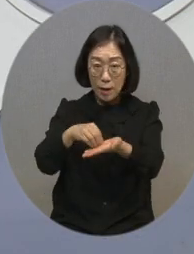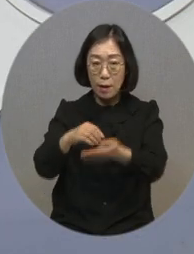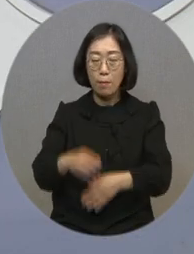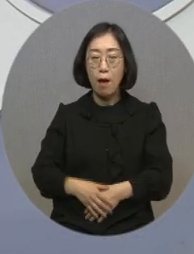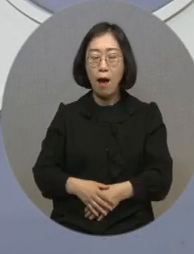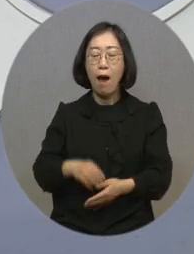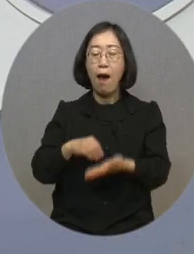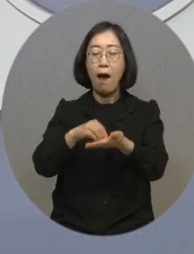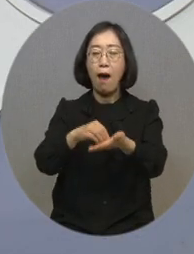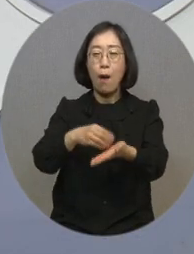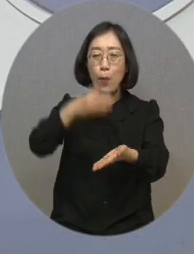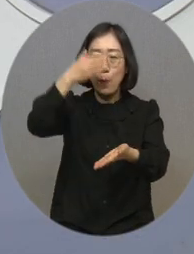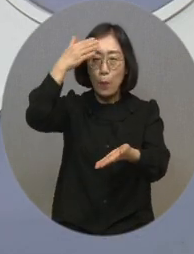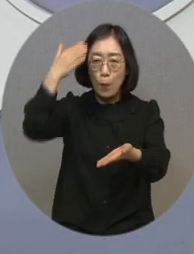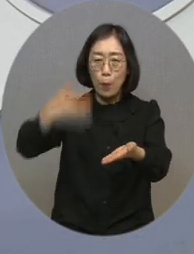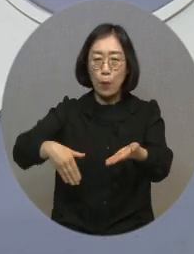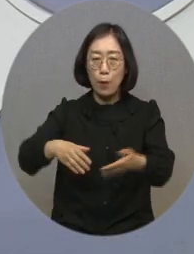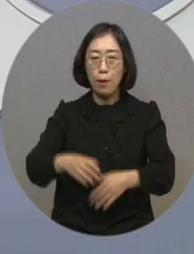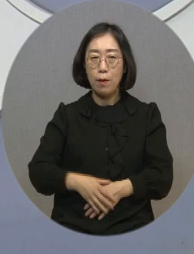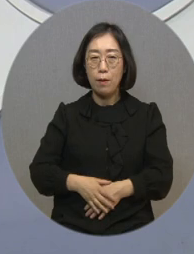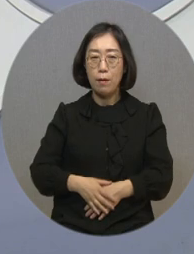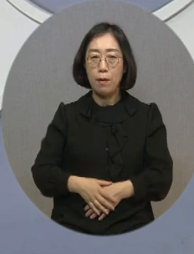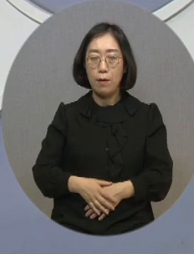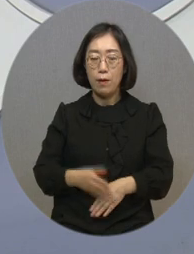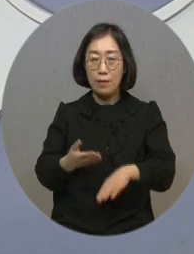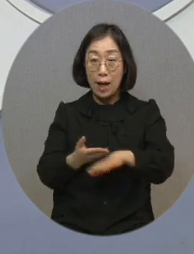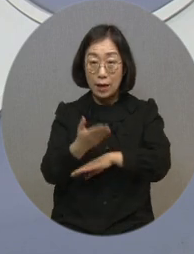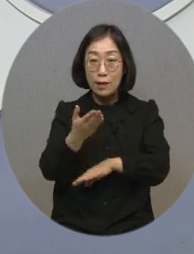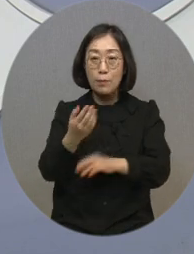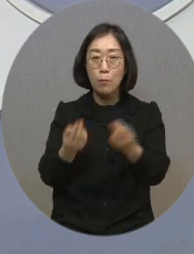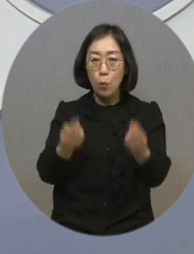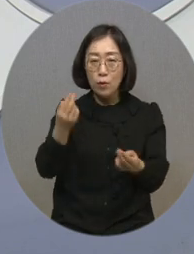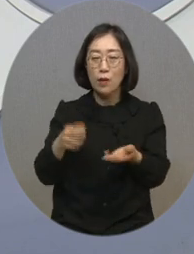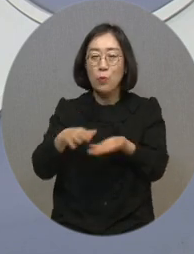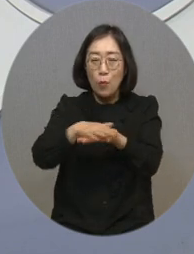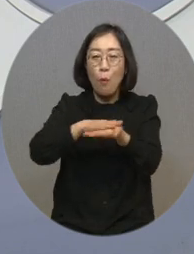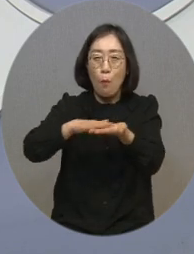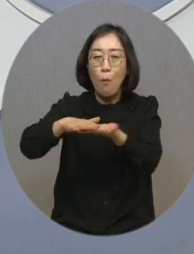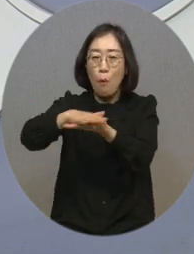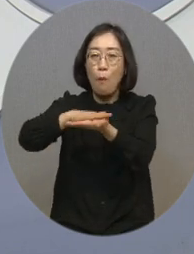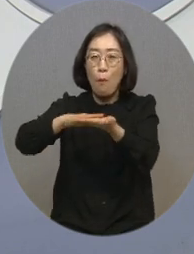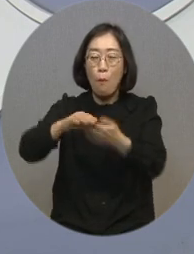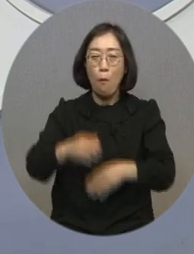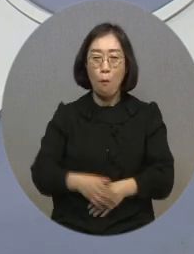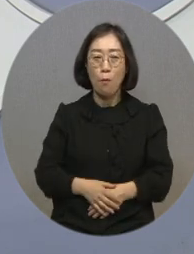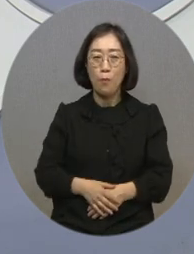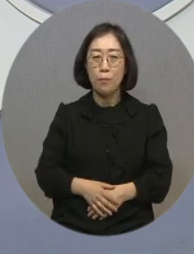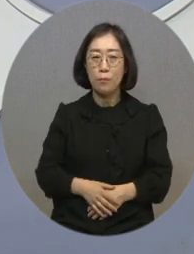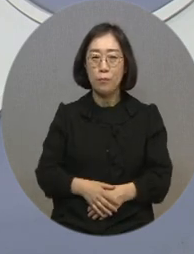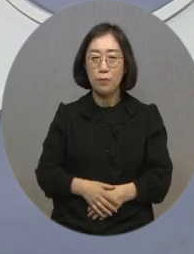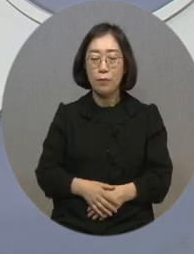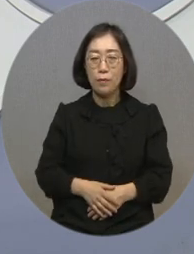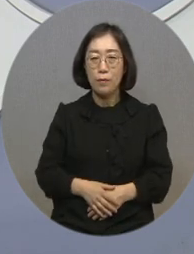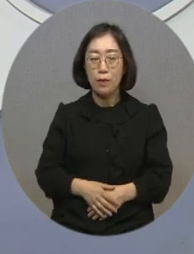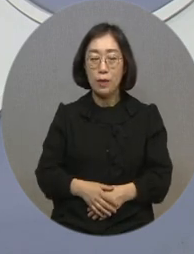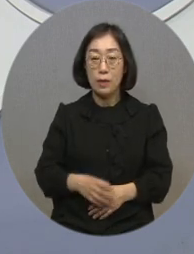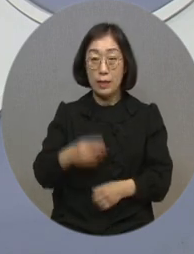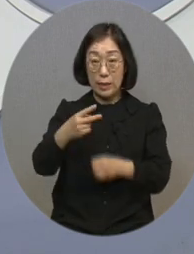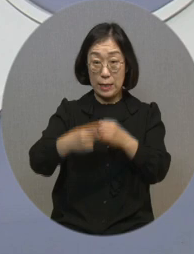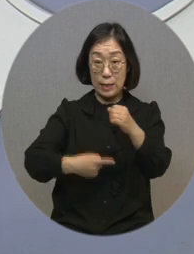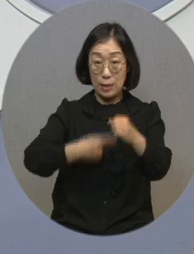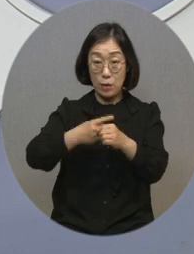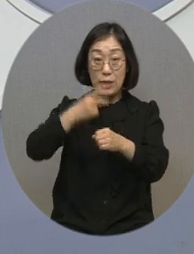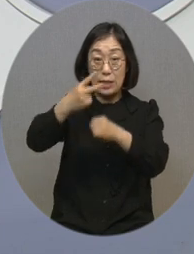그 안도감에 좀 다른 친구들보다는 많이 놀았던 것 같고, 그리고 제가 이제 그 연수원 2년차